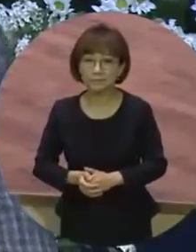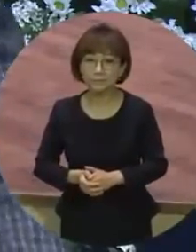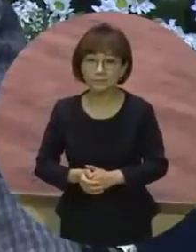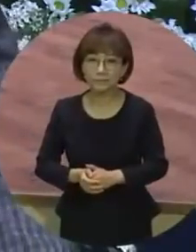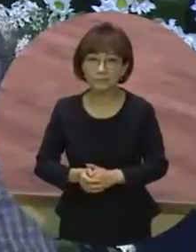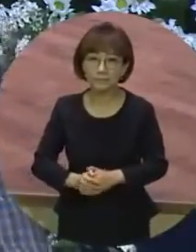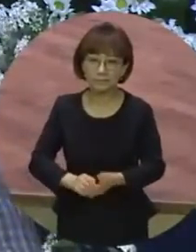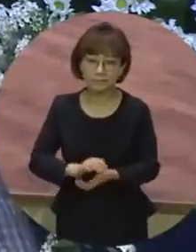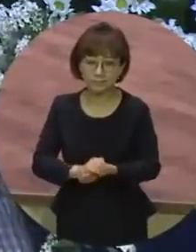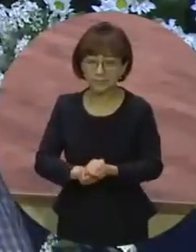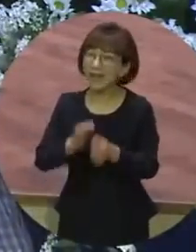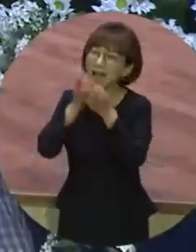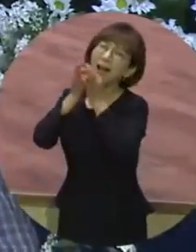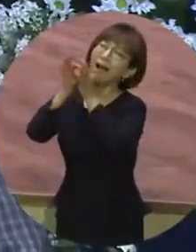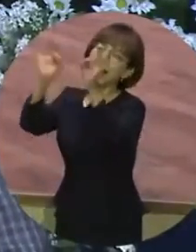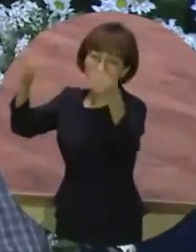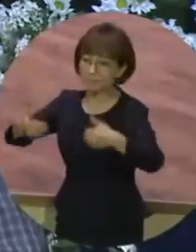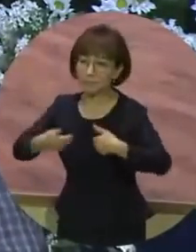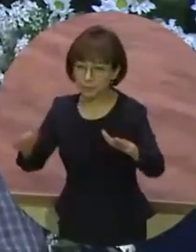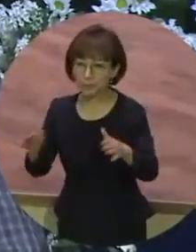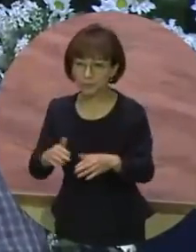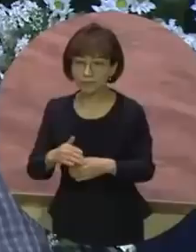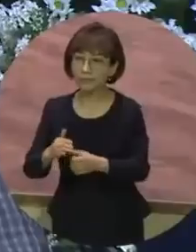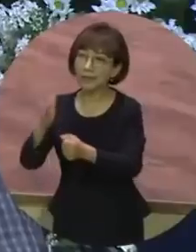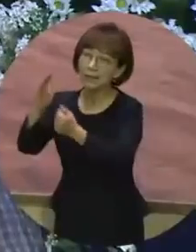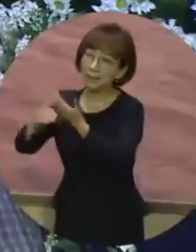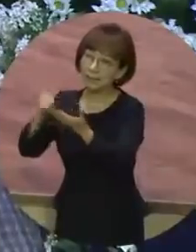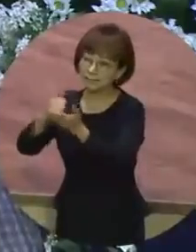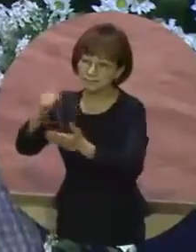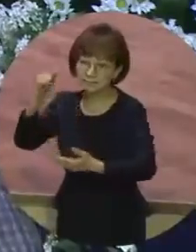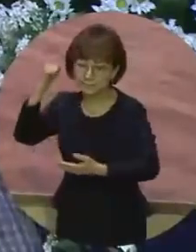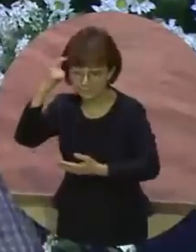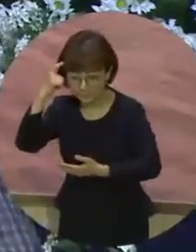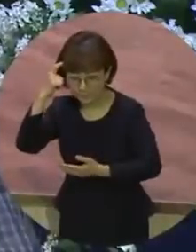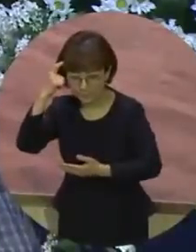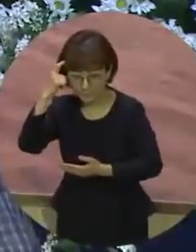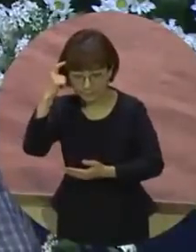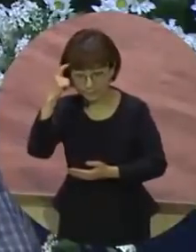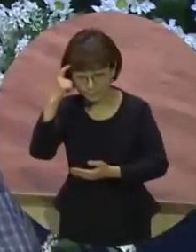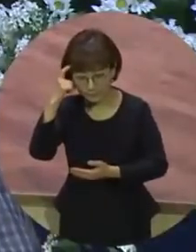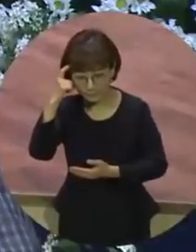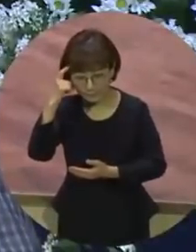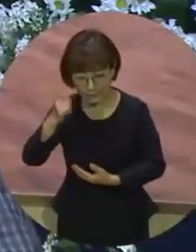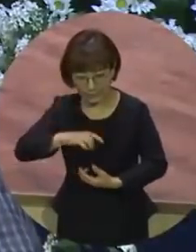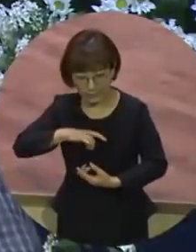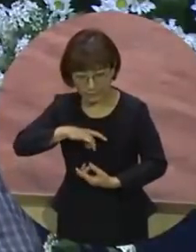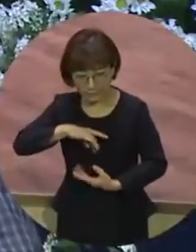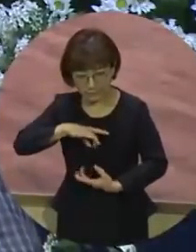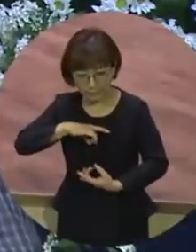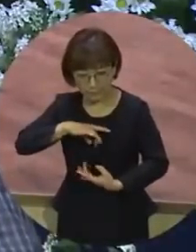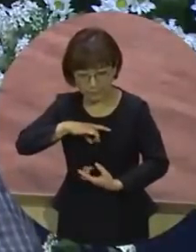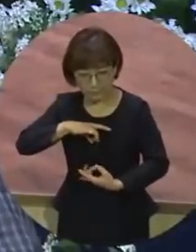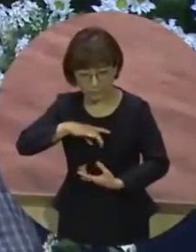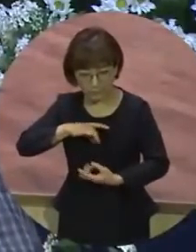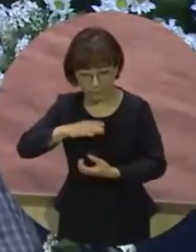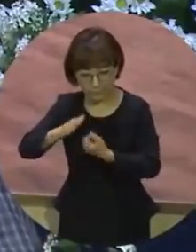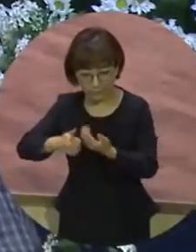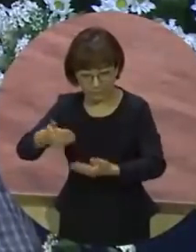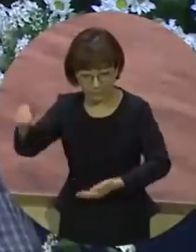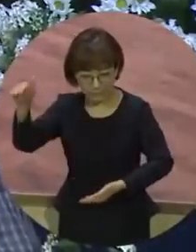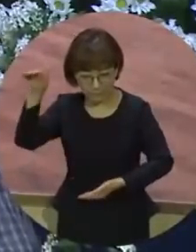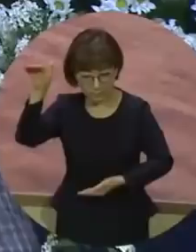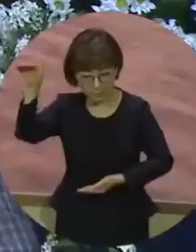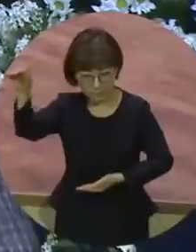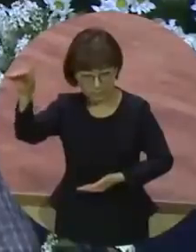그냥 생각만, 생각도 아시니까. 그저 하나님과 나와의 속삭이는 거예요. 그런 대화, 크고 작은 대화들 하나님 앞에